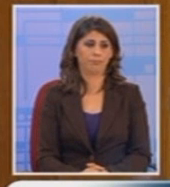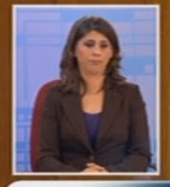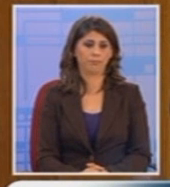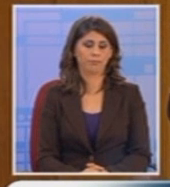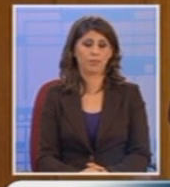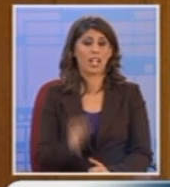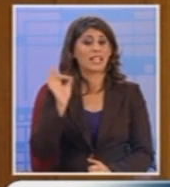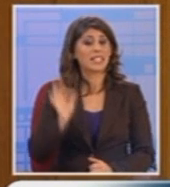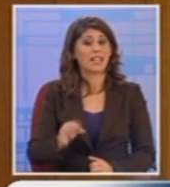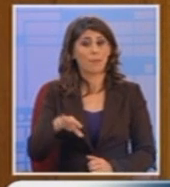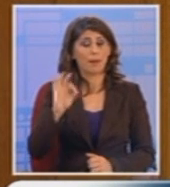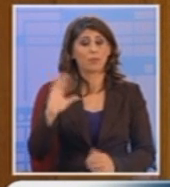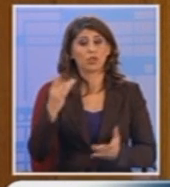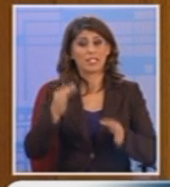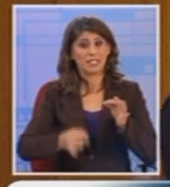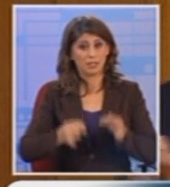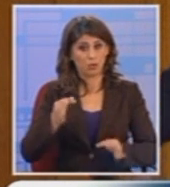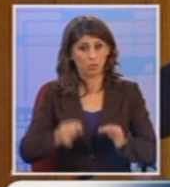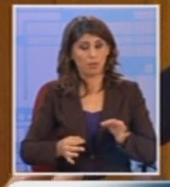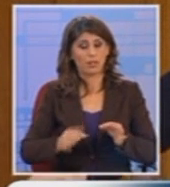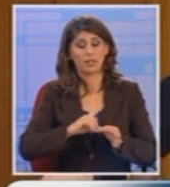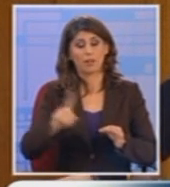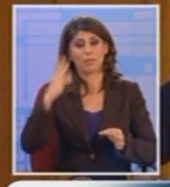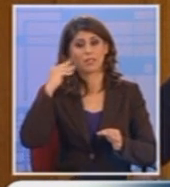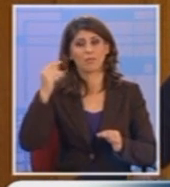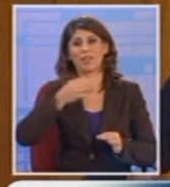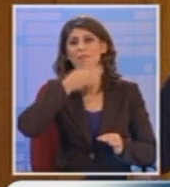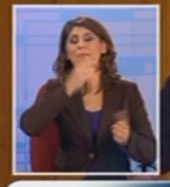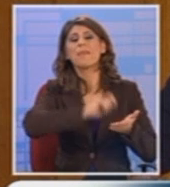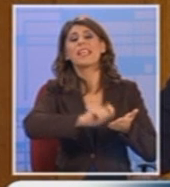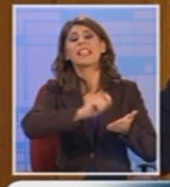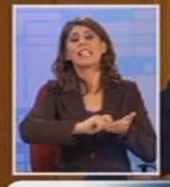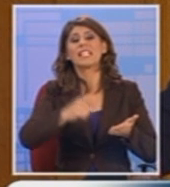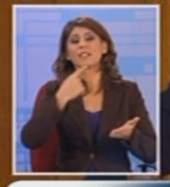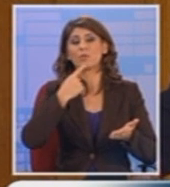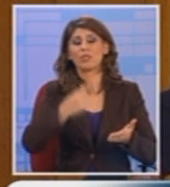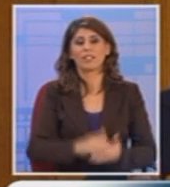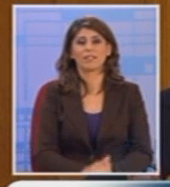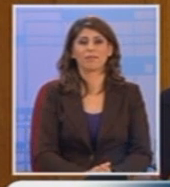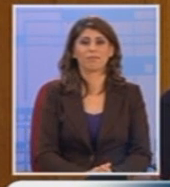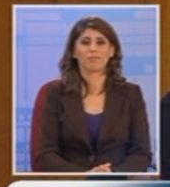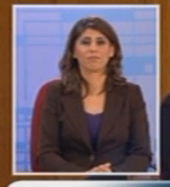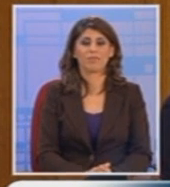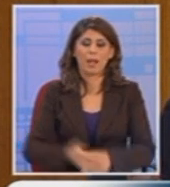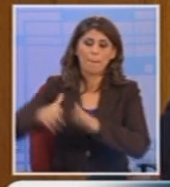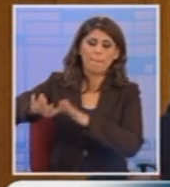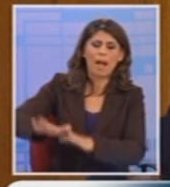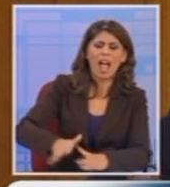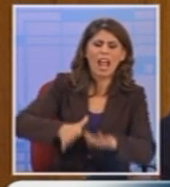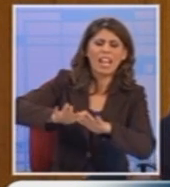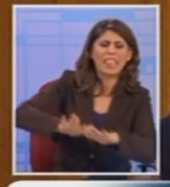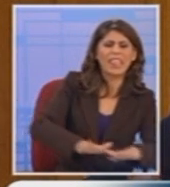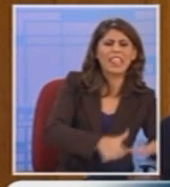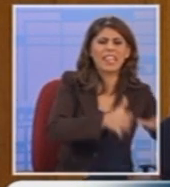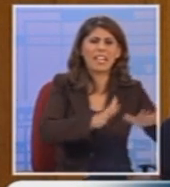Και σε κάθε περίπτωση όταν συζητούμε, να μην ξεχνούμε τον ποιητή που λέει παλήρια τα πράγματα τα ανθρώπινα και